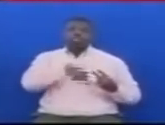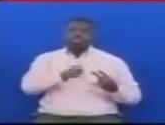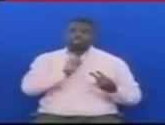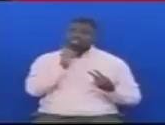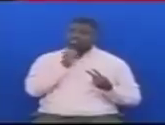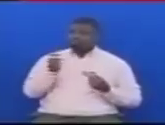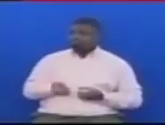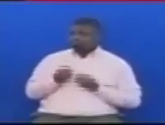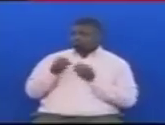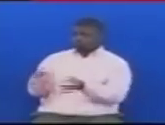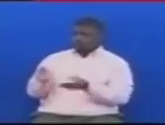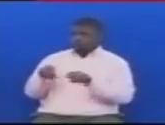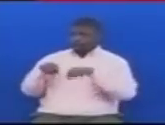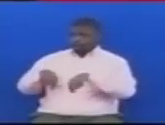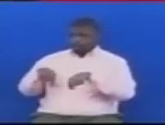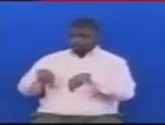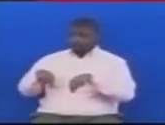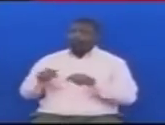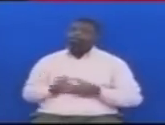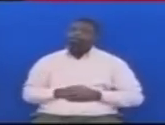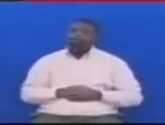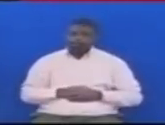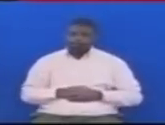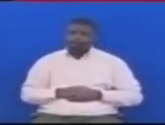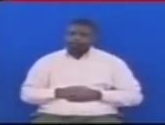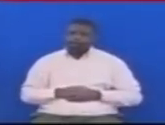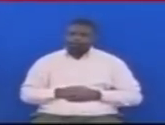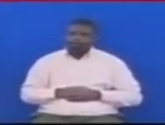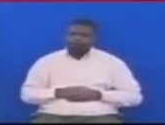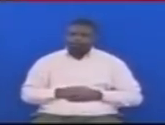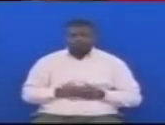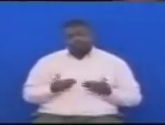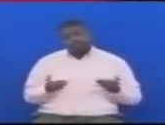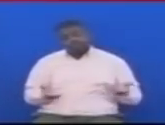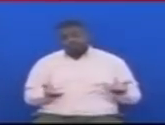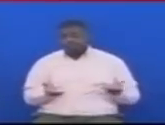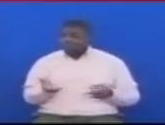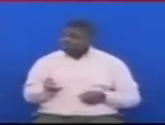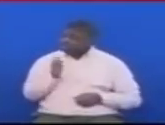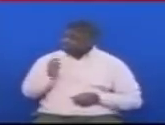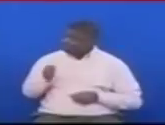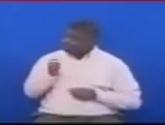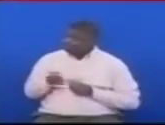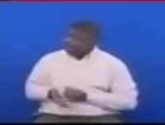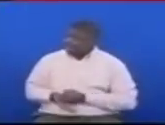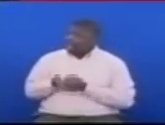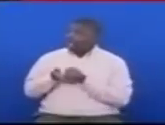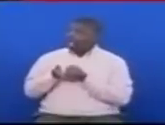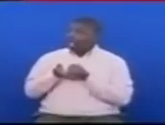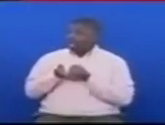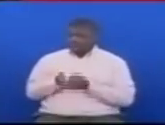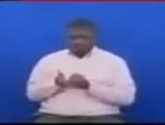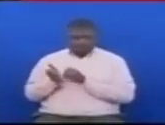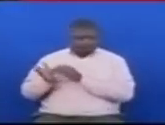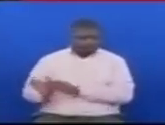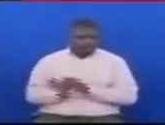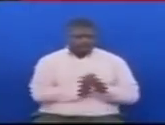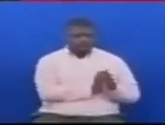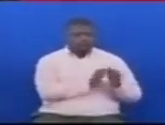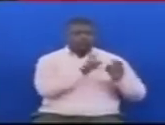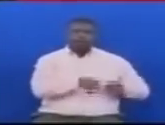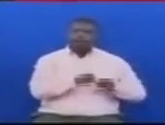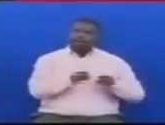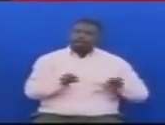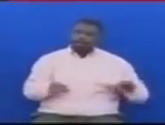Masala, mbunge wa Nachingwea, kama ifuatavyo. Mheshimiwa naibu spika, katika mpango wa